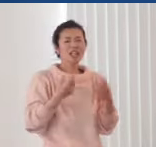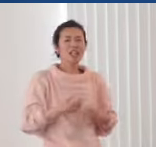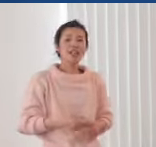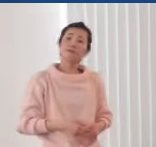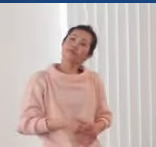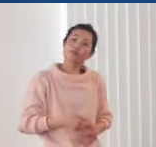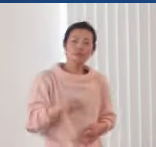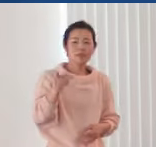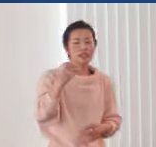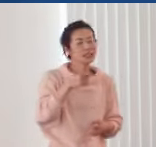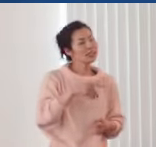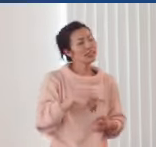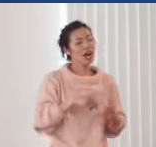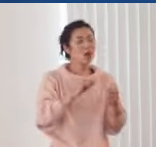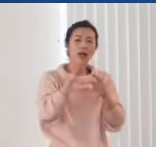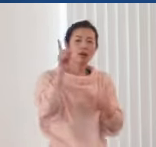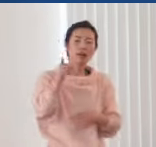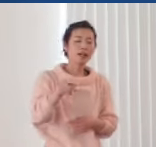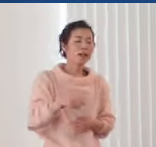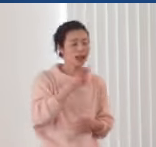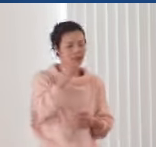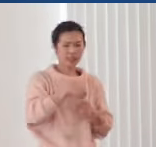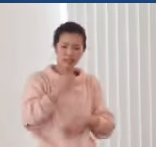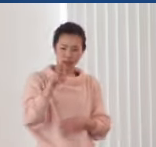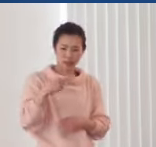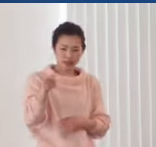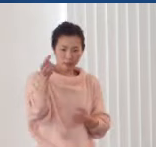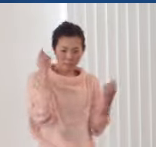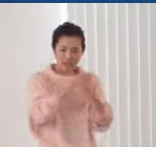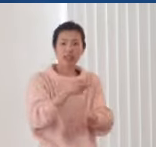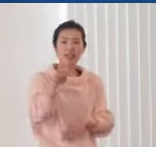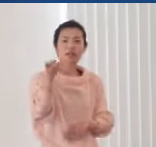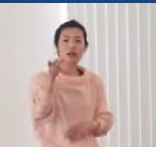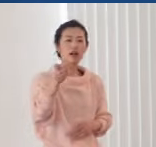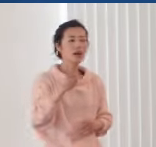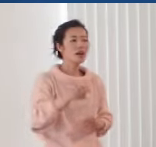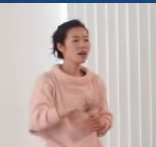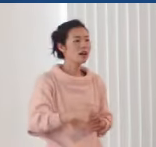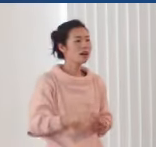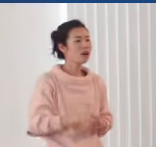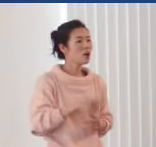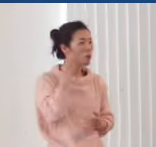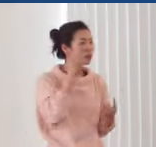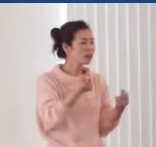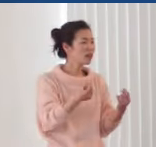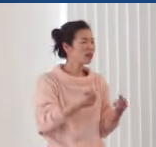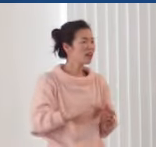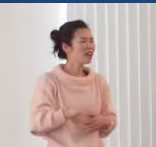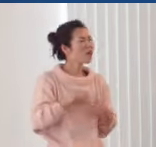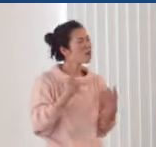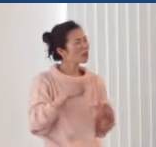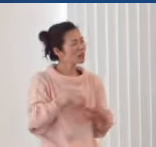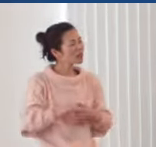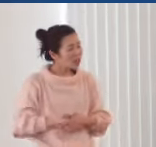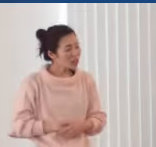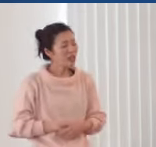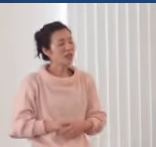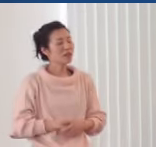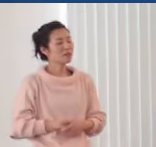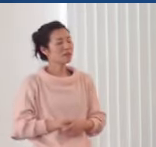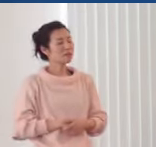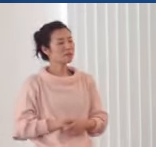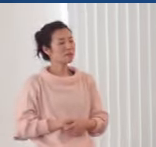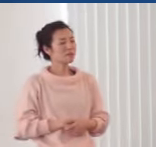るほど、私たちはむしろ、あ、自分には限る、自分は限られている。まあイエス様もおっしゃいましたね、髪